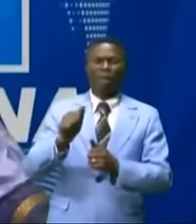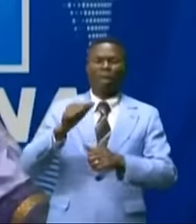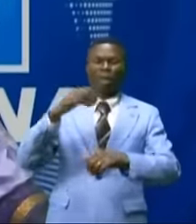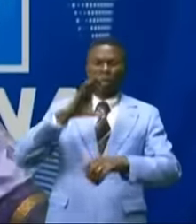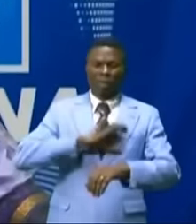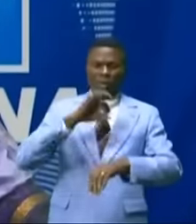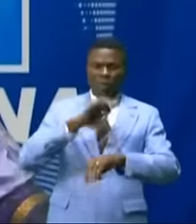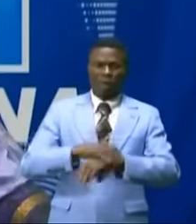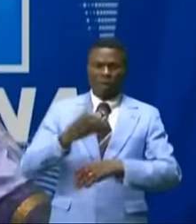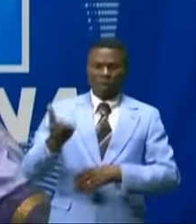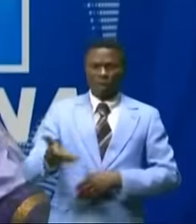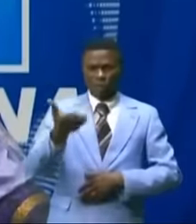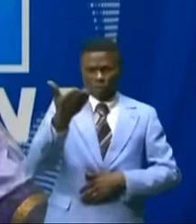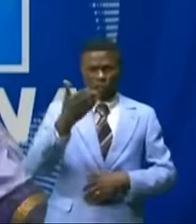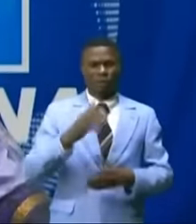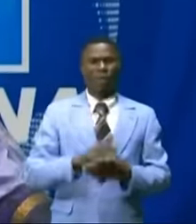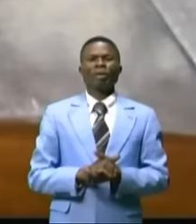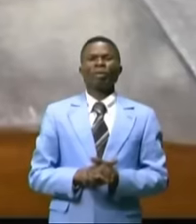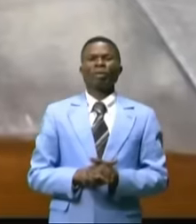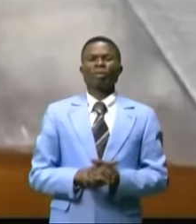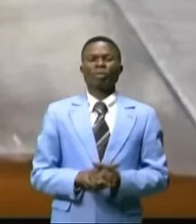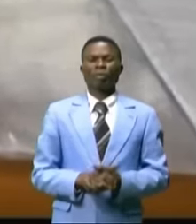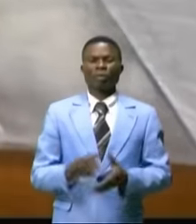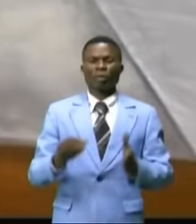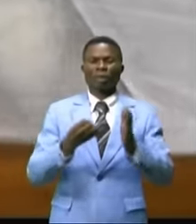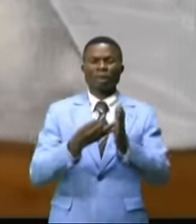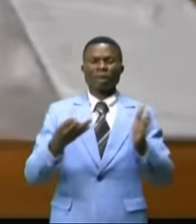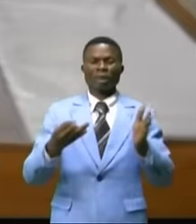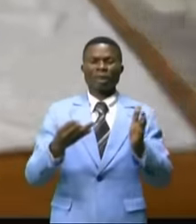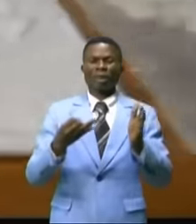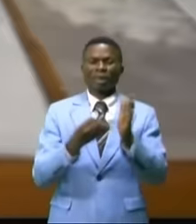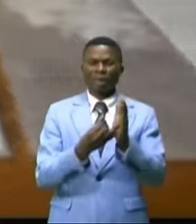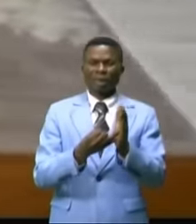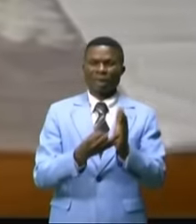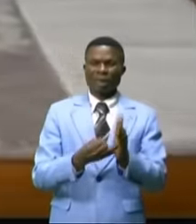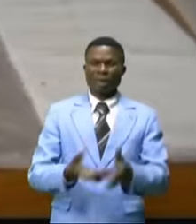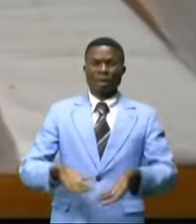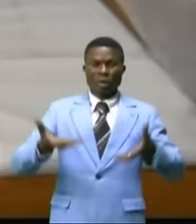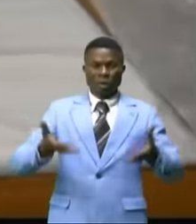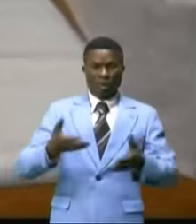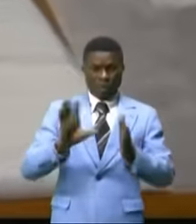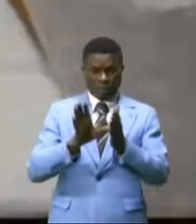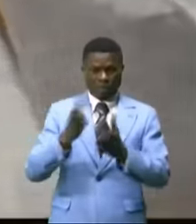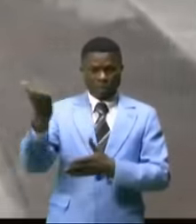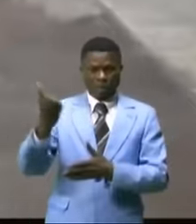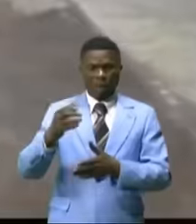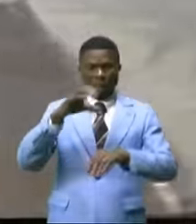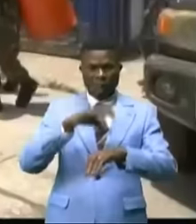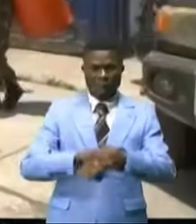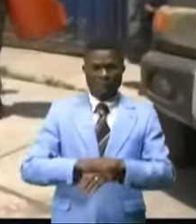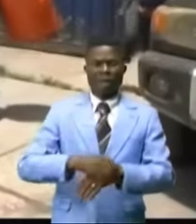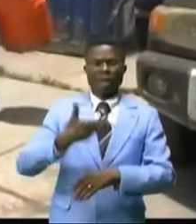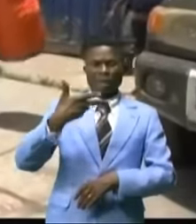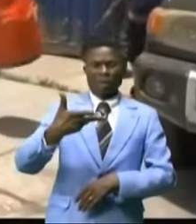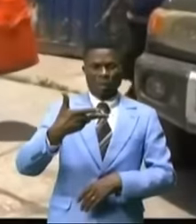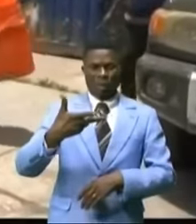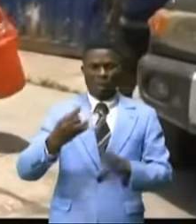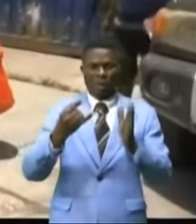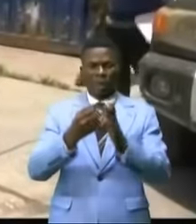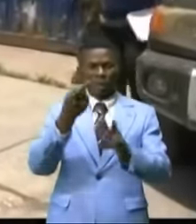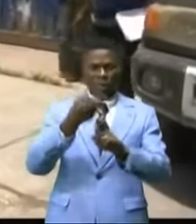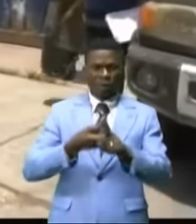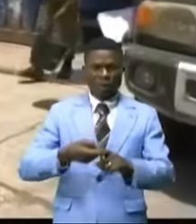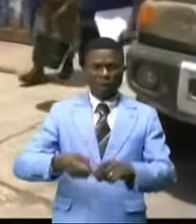filet. Regardez. 7 kilos de cocaïne retrouvés ce mercredi 6 mars 2024 dans des bagages